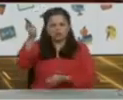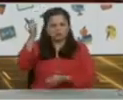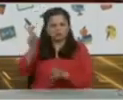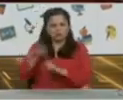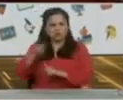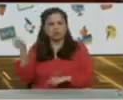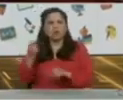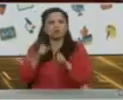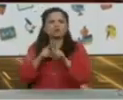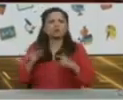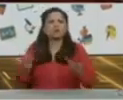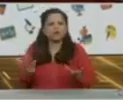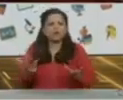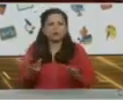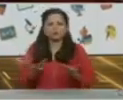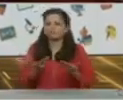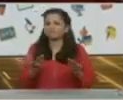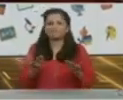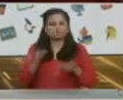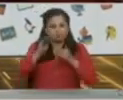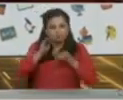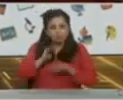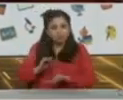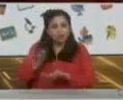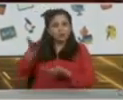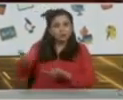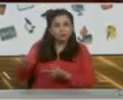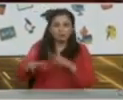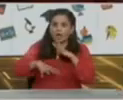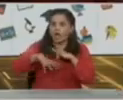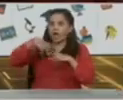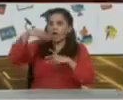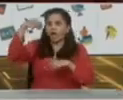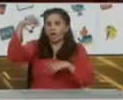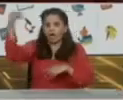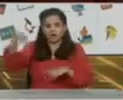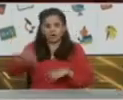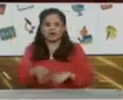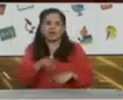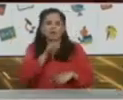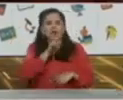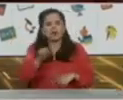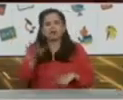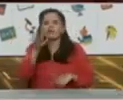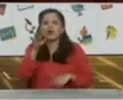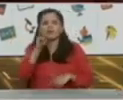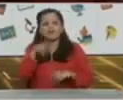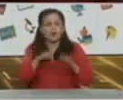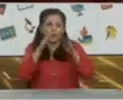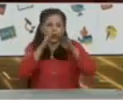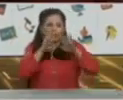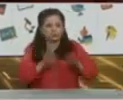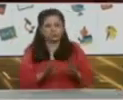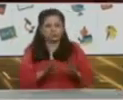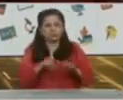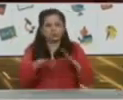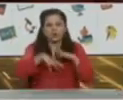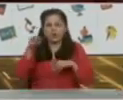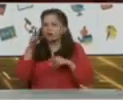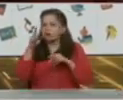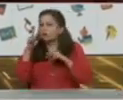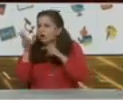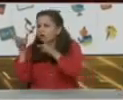साथियों, बच्चा जब बाहर की दुनिया में पैर रखता है तो बहुत सी बातें ऑब्जर्व